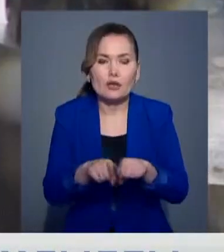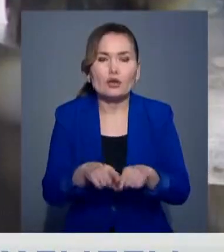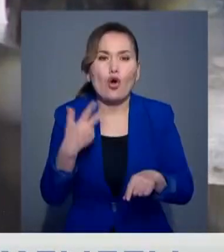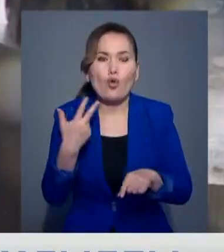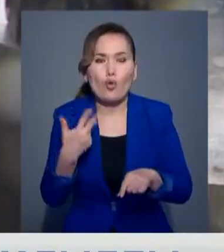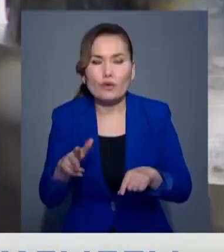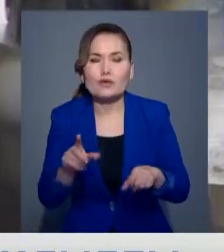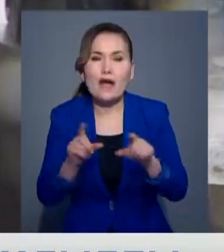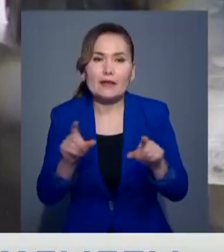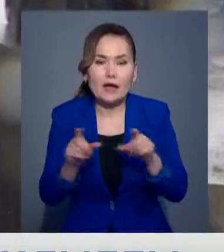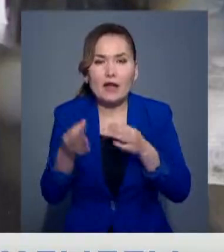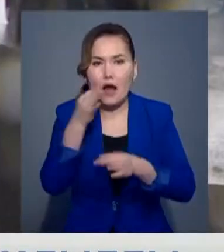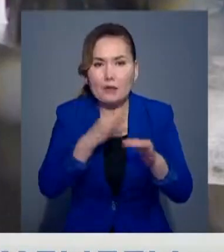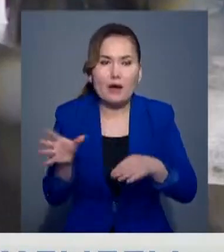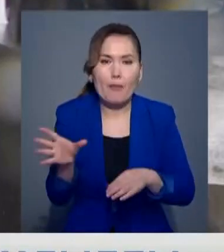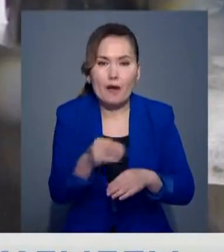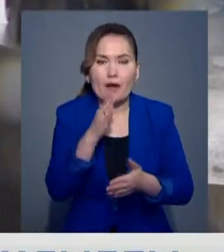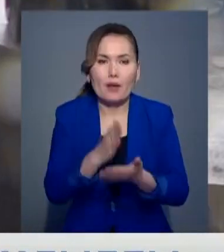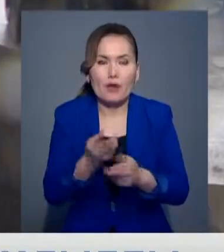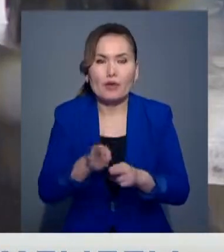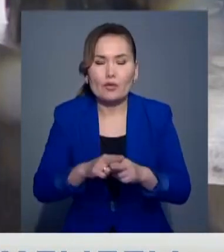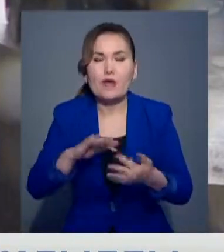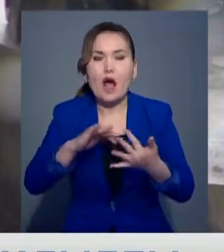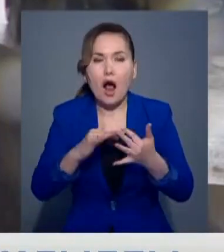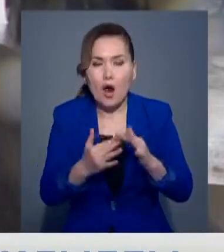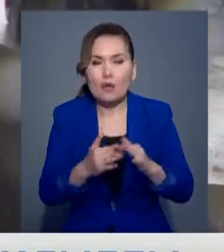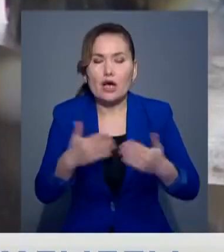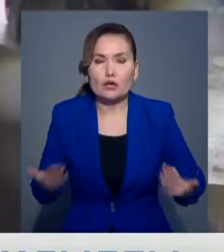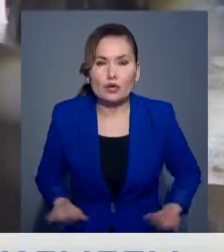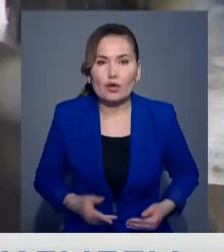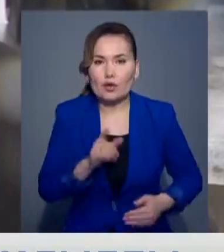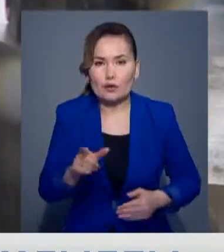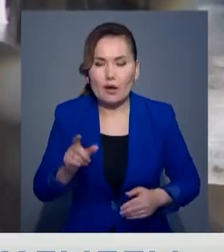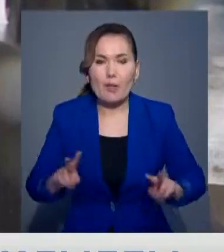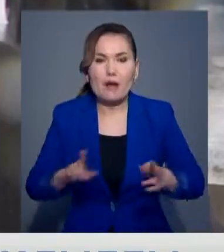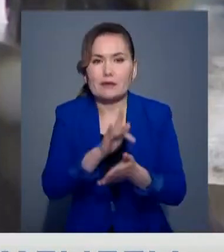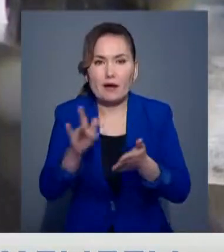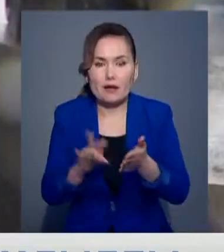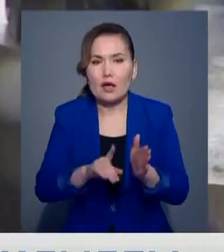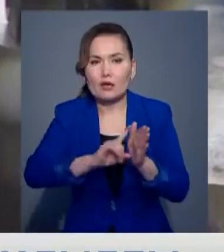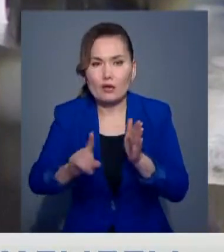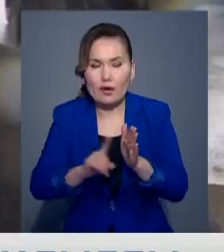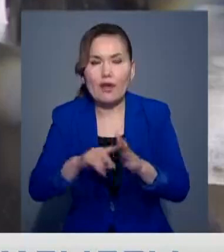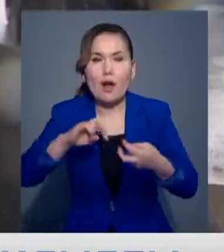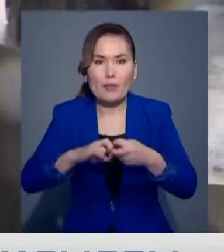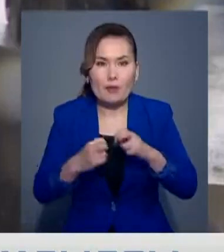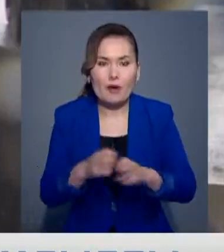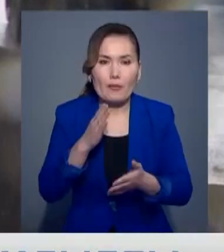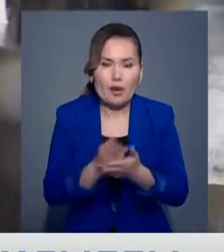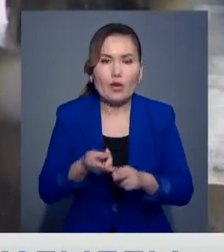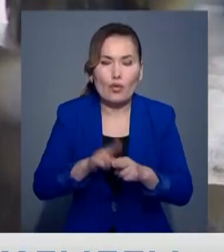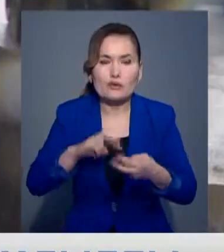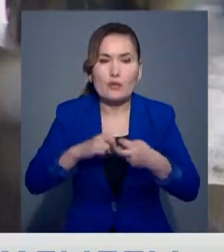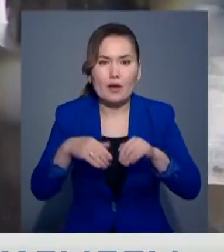тұр. Ешқандай проблема жоқ. Тек осы елді мекенде тұрып, Нұрсұлтанда жұмыс істейтін адамдар қалай қатынайды деген сұрақ туындап тұр. Қазір бұл мәселе шешіліп